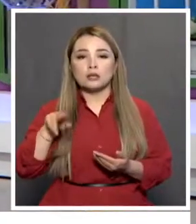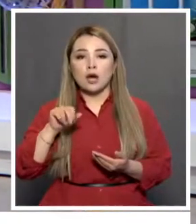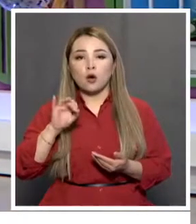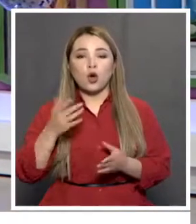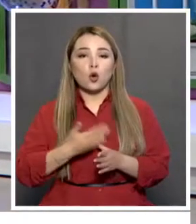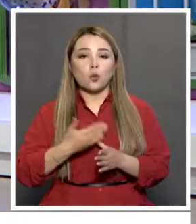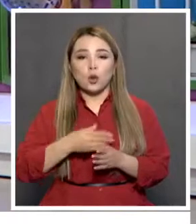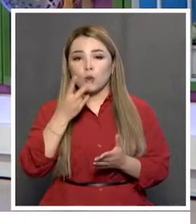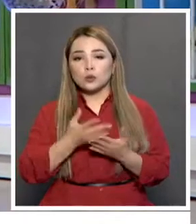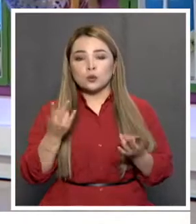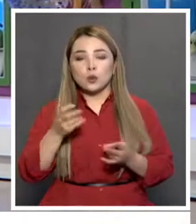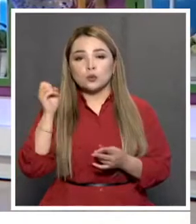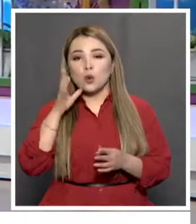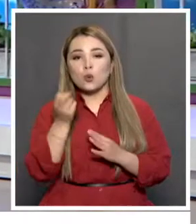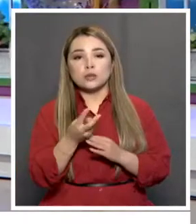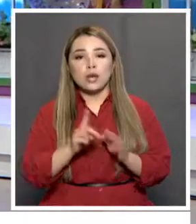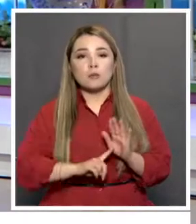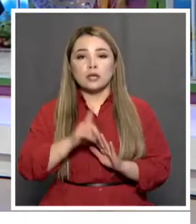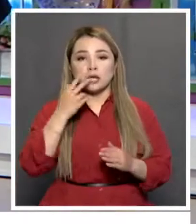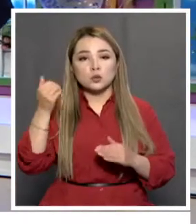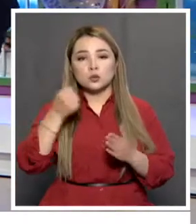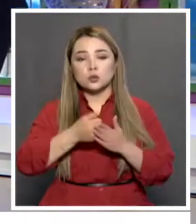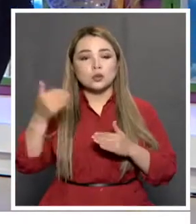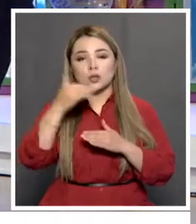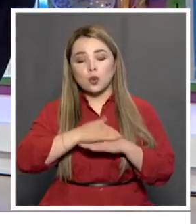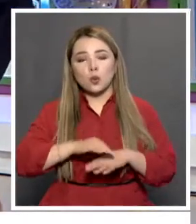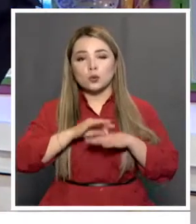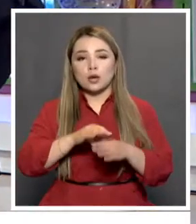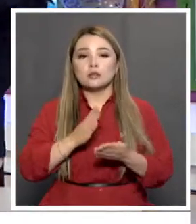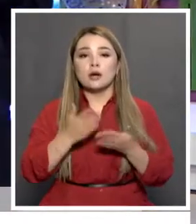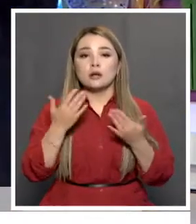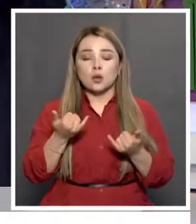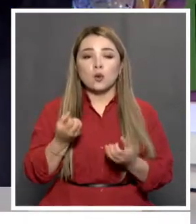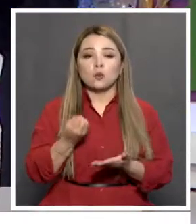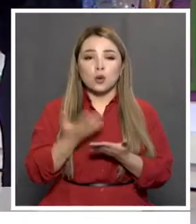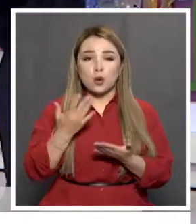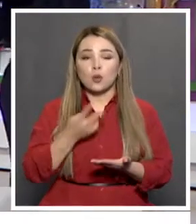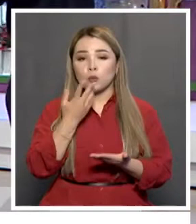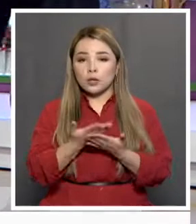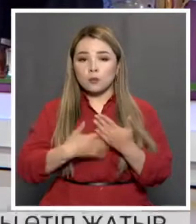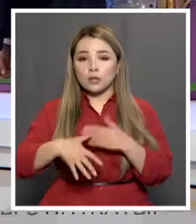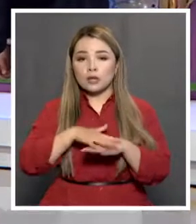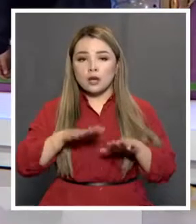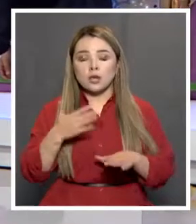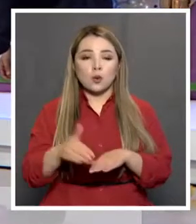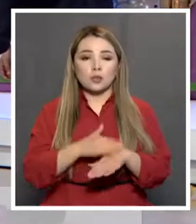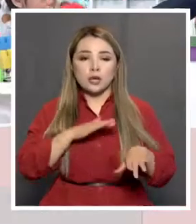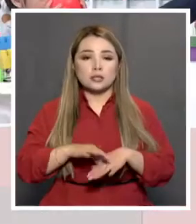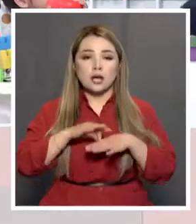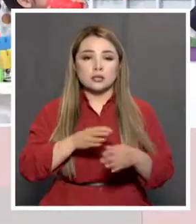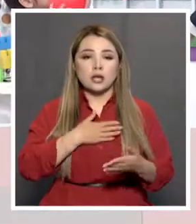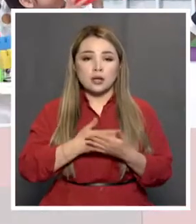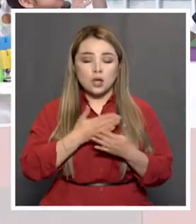ала. Түскі 12-де басталған шара бүгін кешке дейін жалғасады. Сондықтан құрметті көрермен қайырымдылық шарасына ат салысып